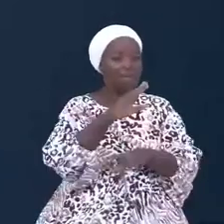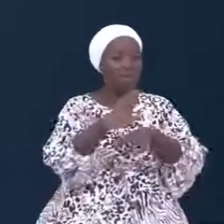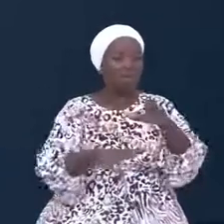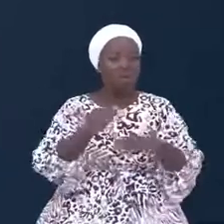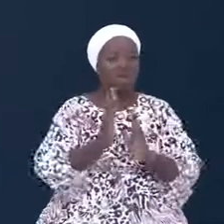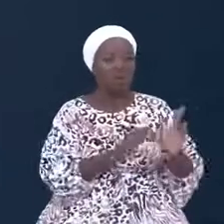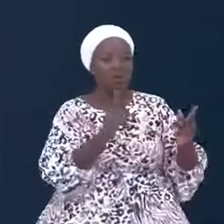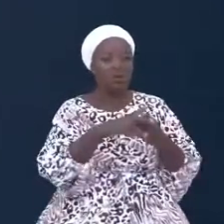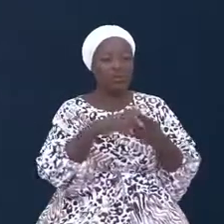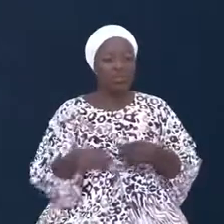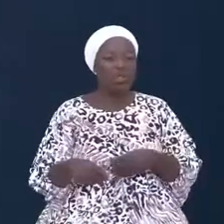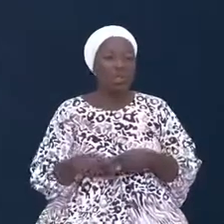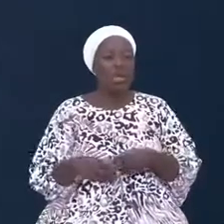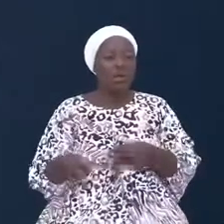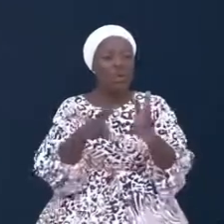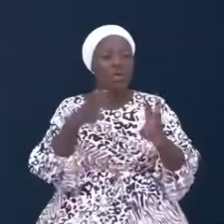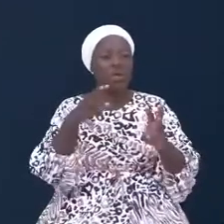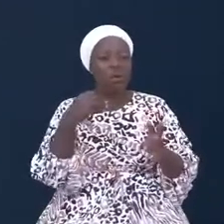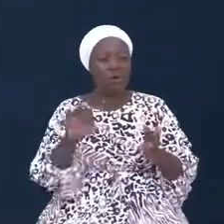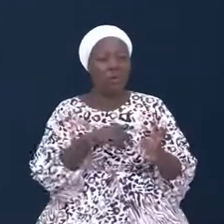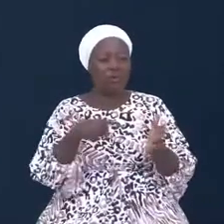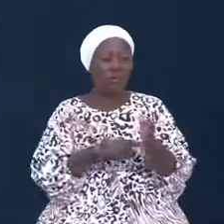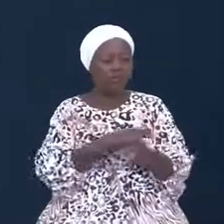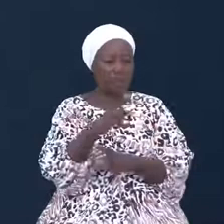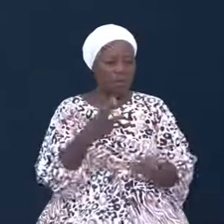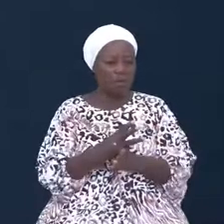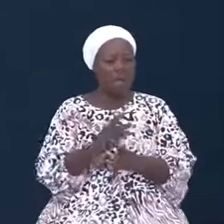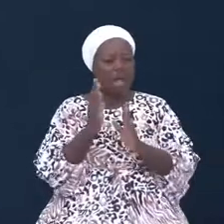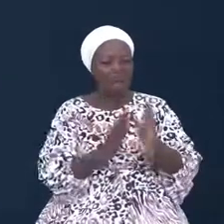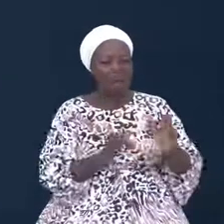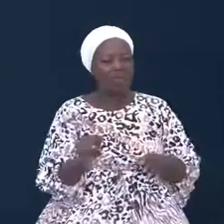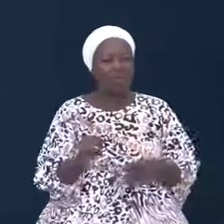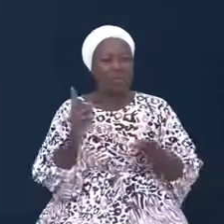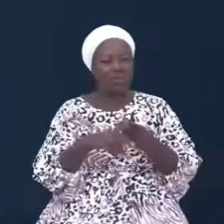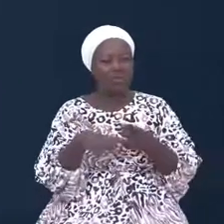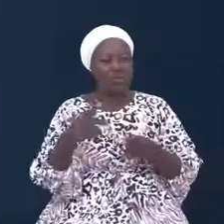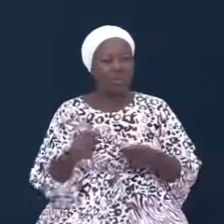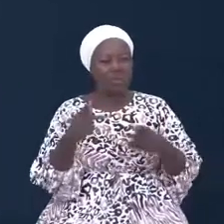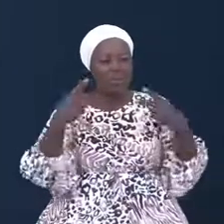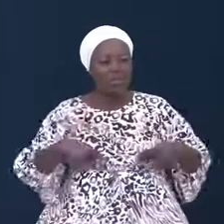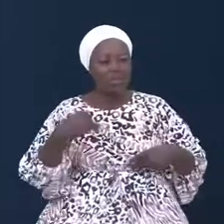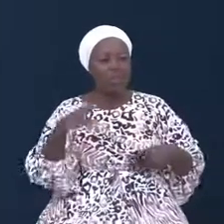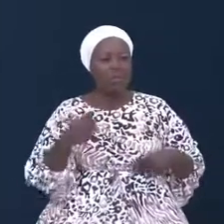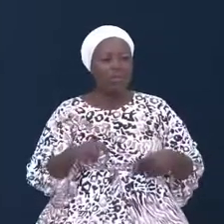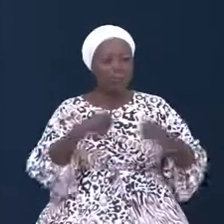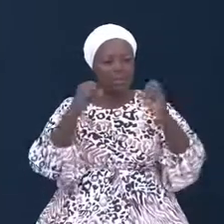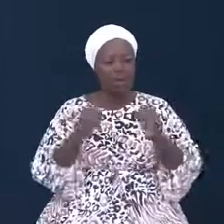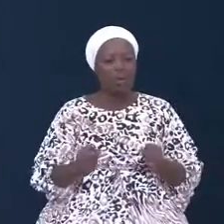pourquoi pas le passé? Vous marchiez selon le train de ce monde,